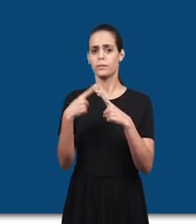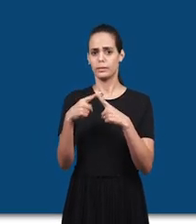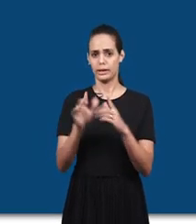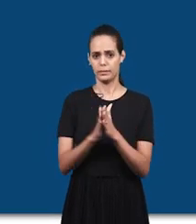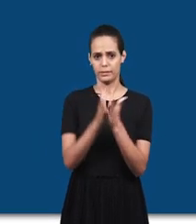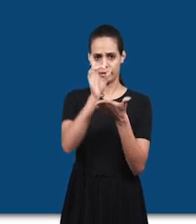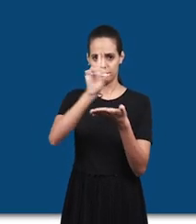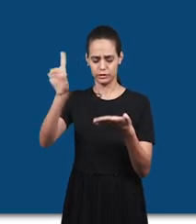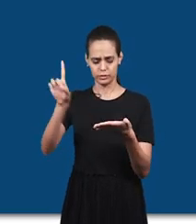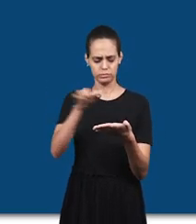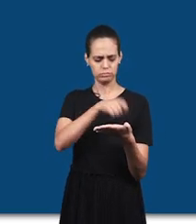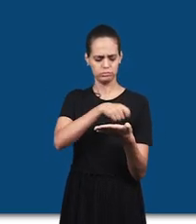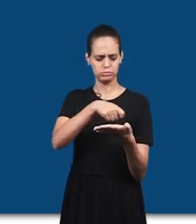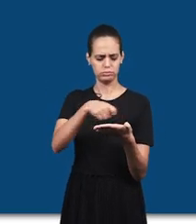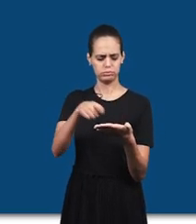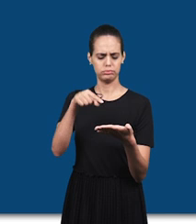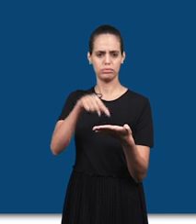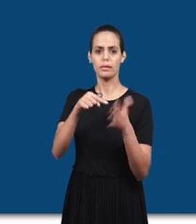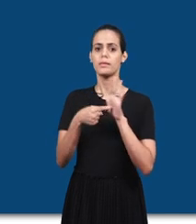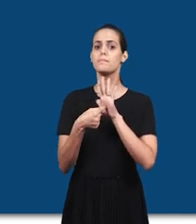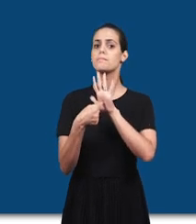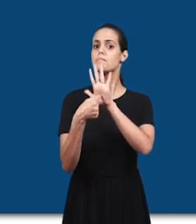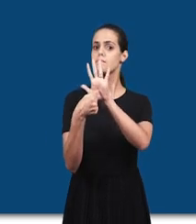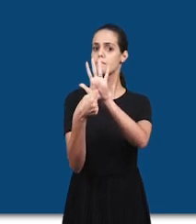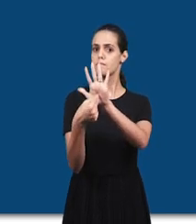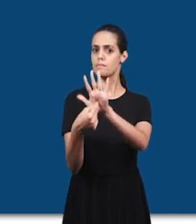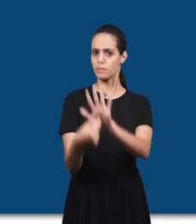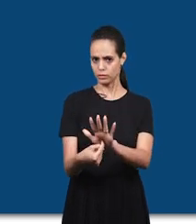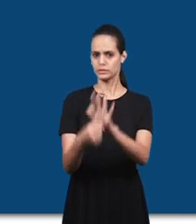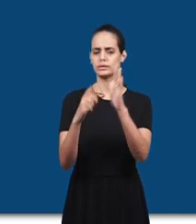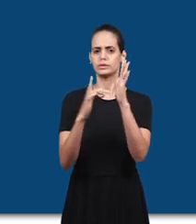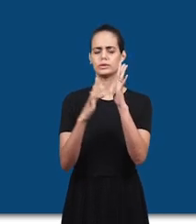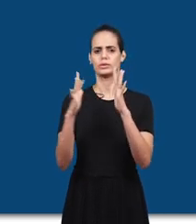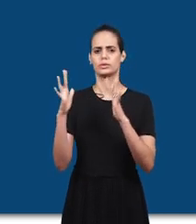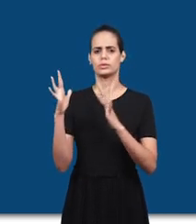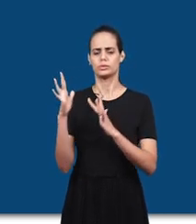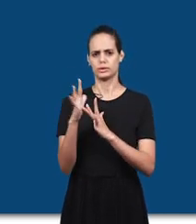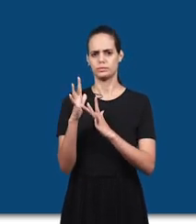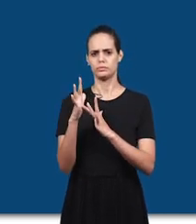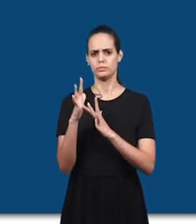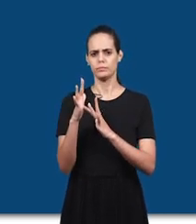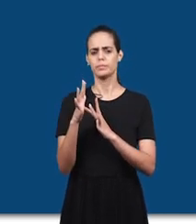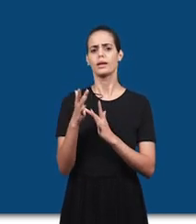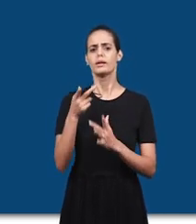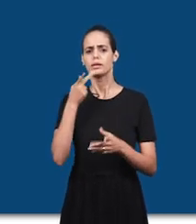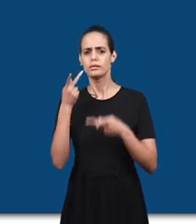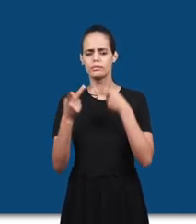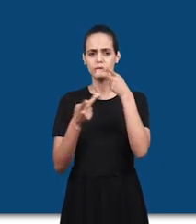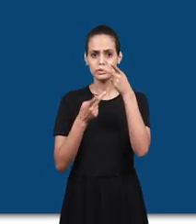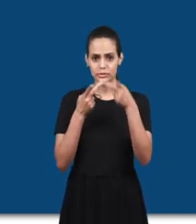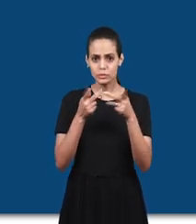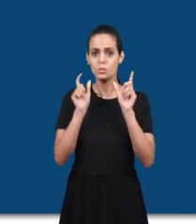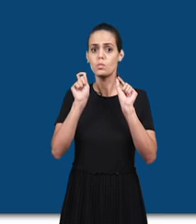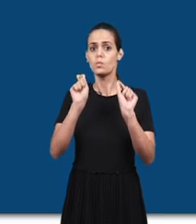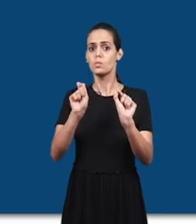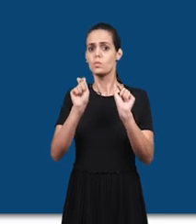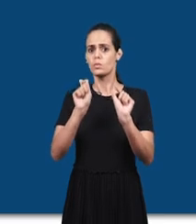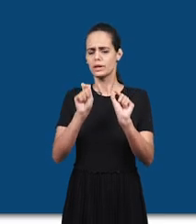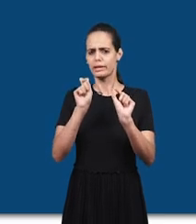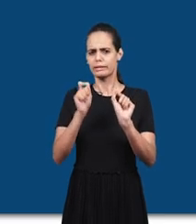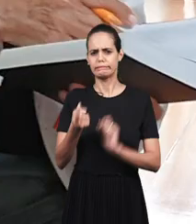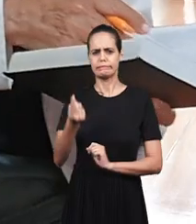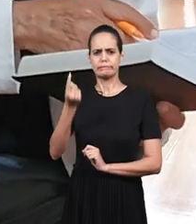l'Église. Il dit le suivant, et elles, les Écritures, elles donnent témoignage de